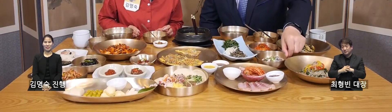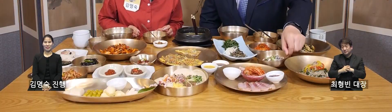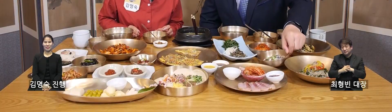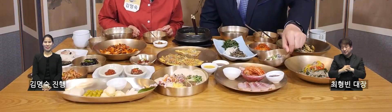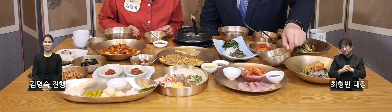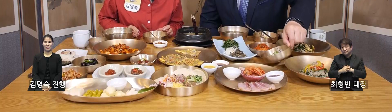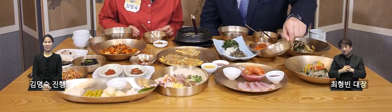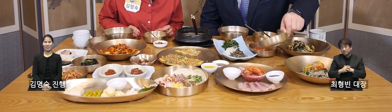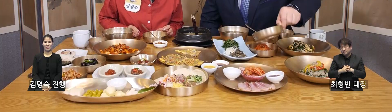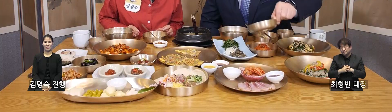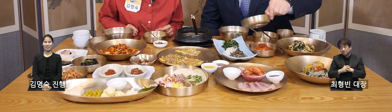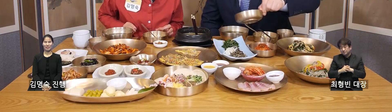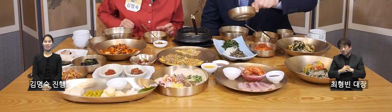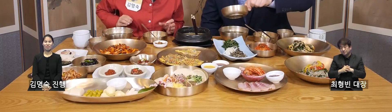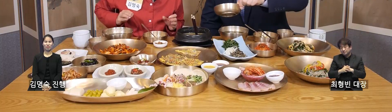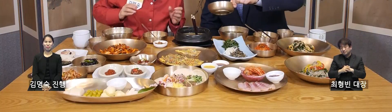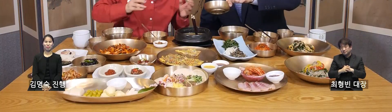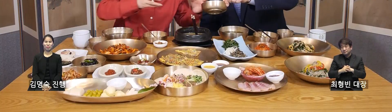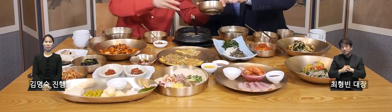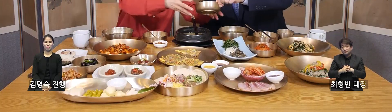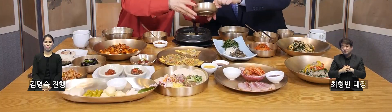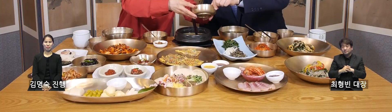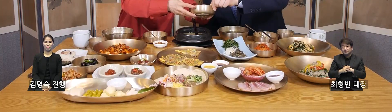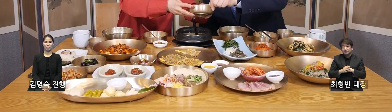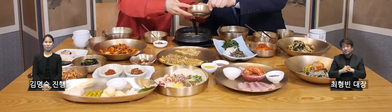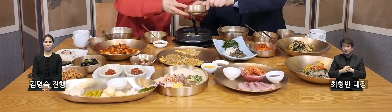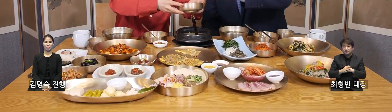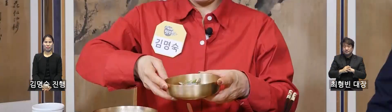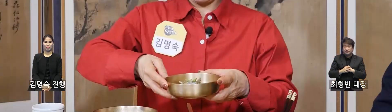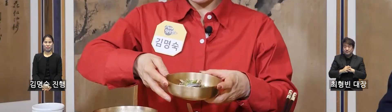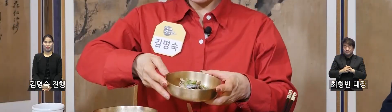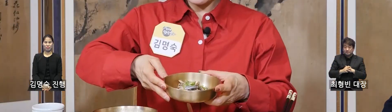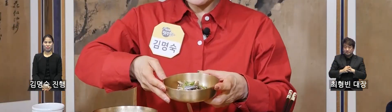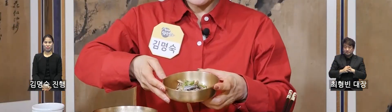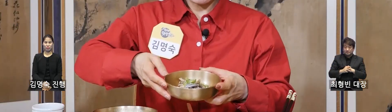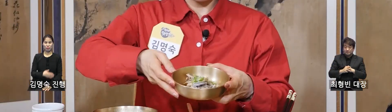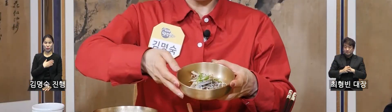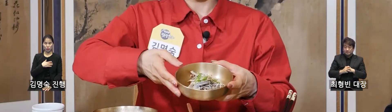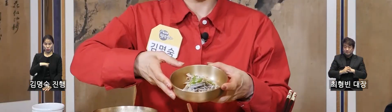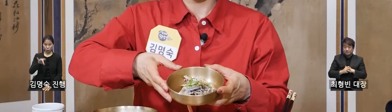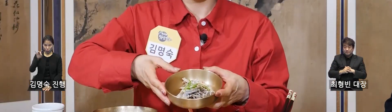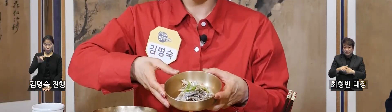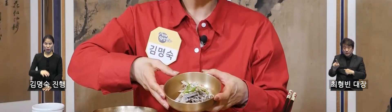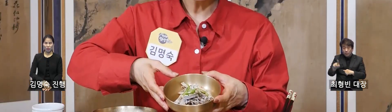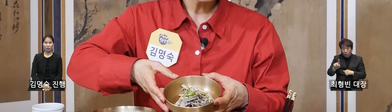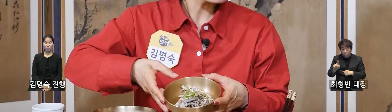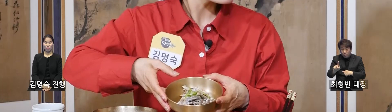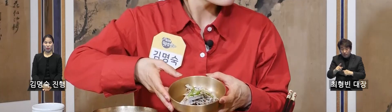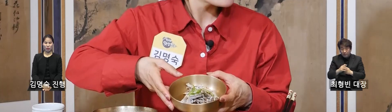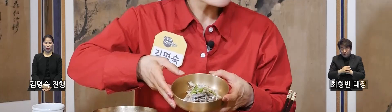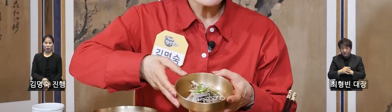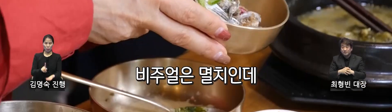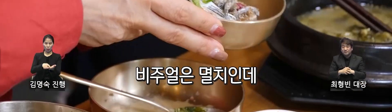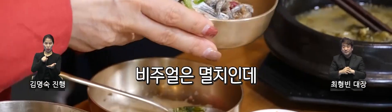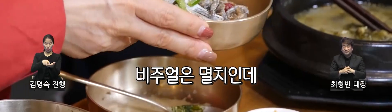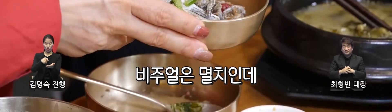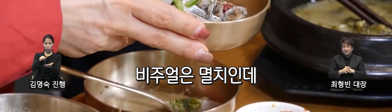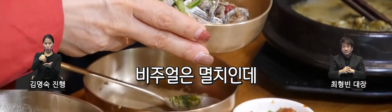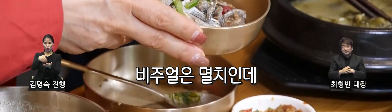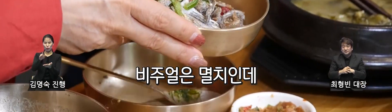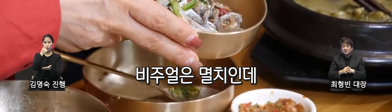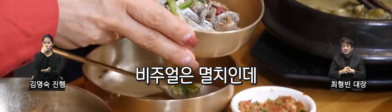음식중에 설명하라 못들은 것 중에 하는데 여기에 뭘까요 뭐 저는 맨처음에 예 왜 걸친 바로 서열 칩